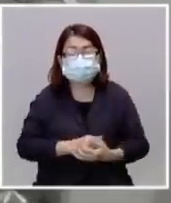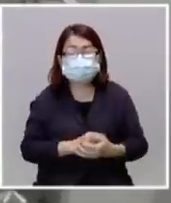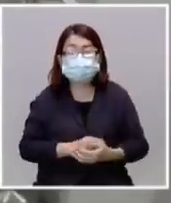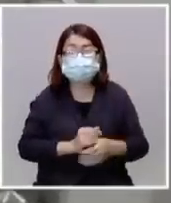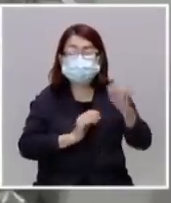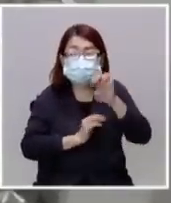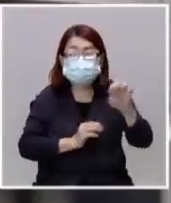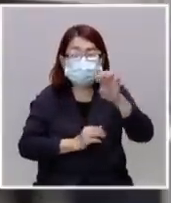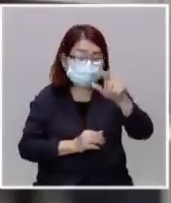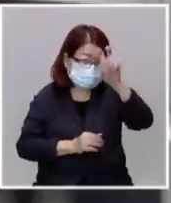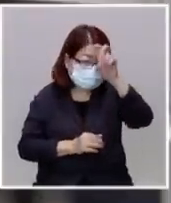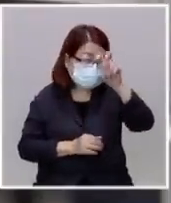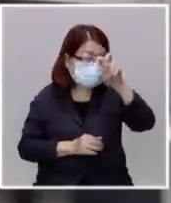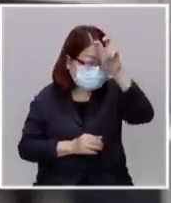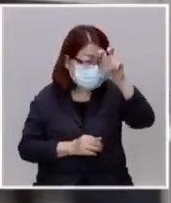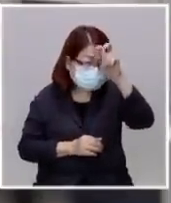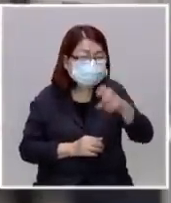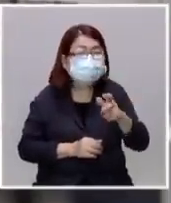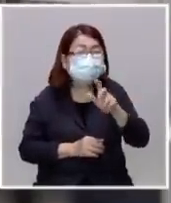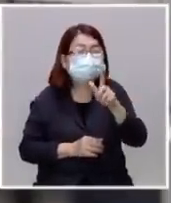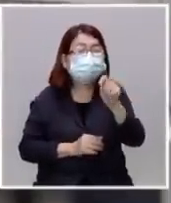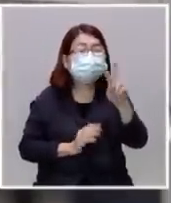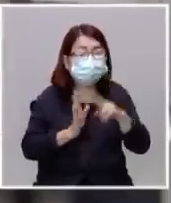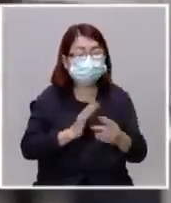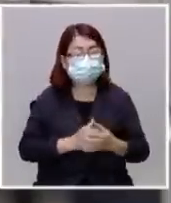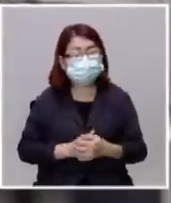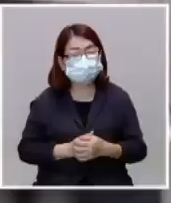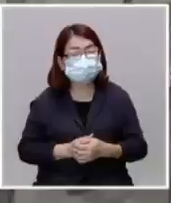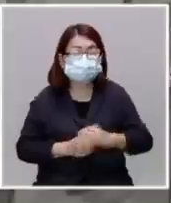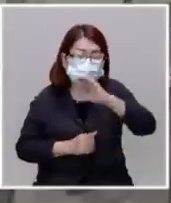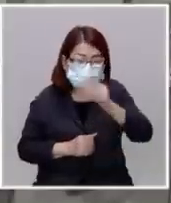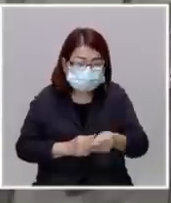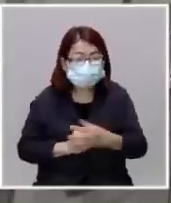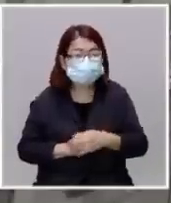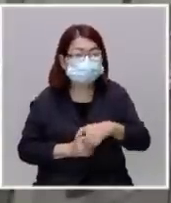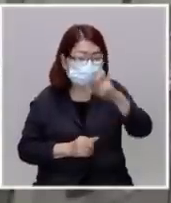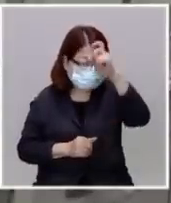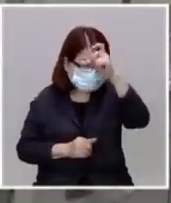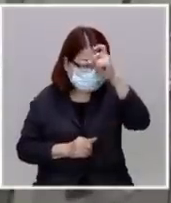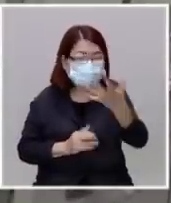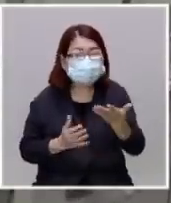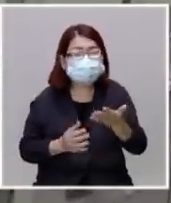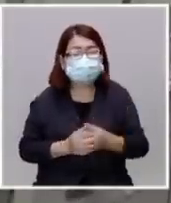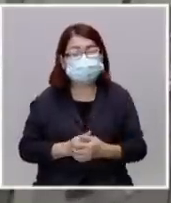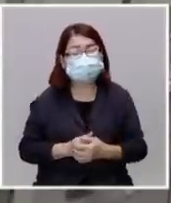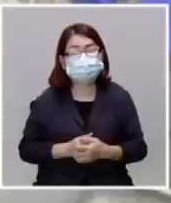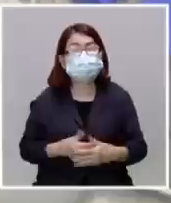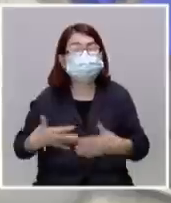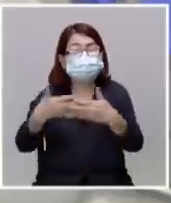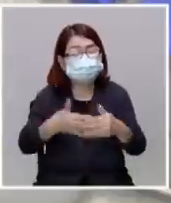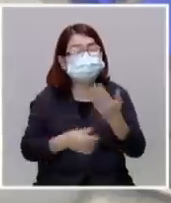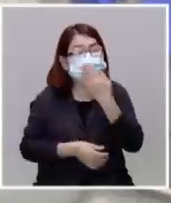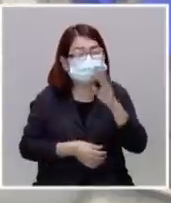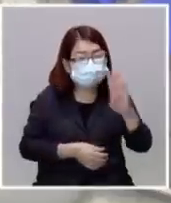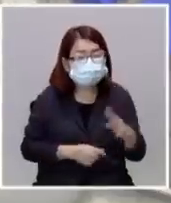ลางมีอียิปต์และตุนิเซียค่ะแถบยุโรปก็มีนะคะเช่นฮังการีตุรกียูเครนและอัลเบเนียละตินอเมริกาก็เช่นบราซิ